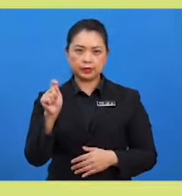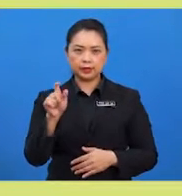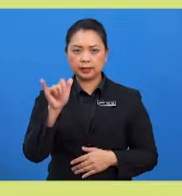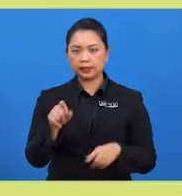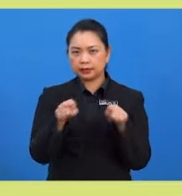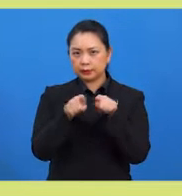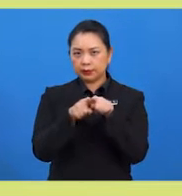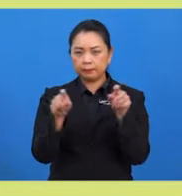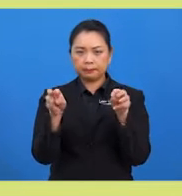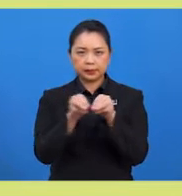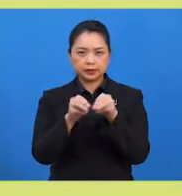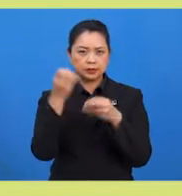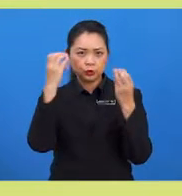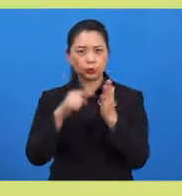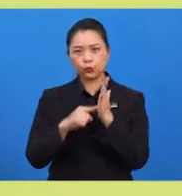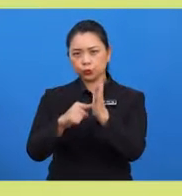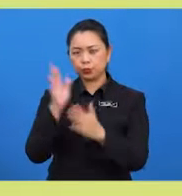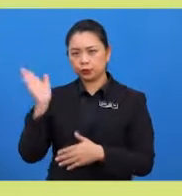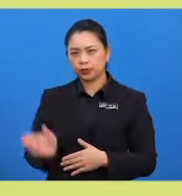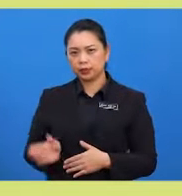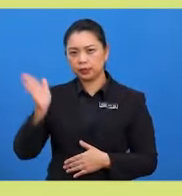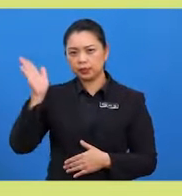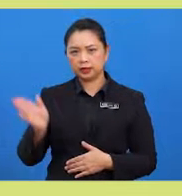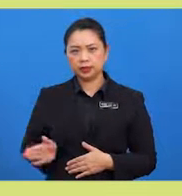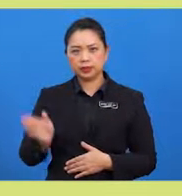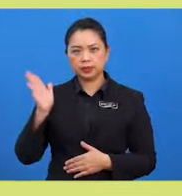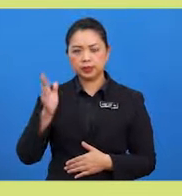cikgu tunjukkan ini. Untung bersih